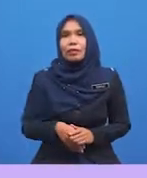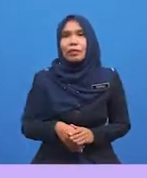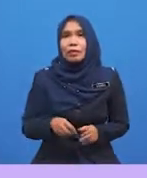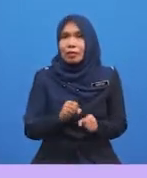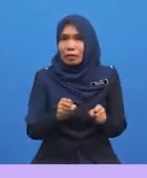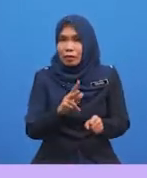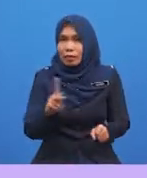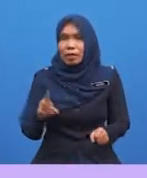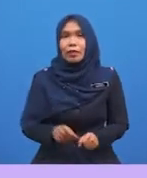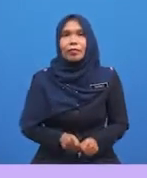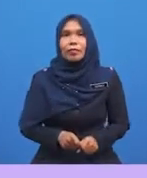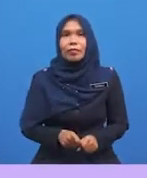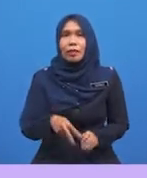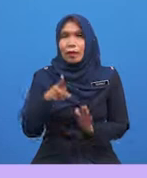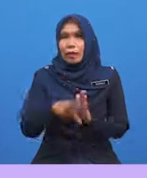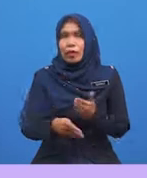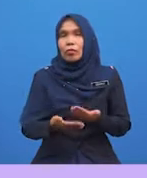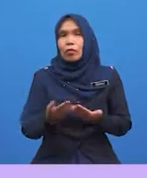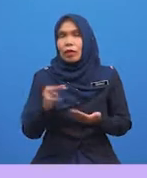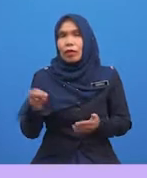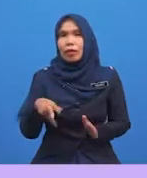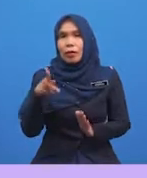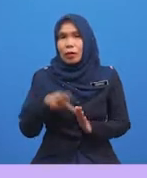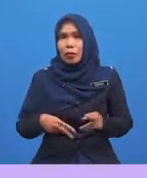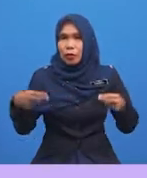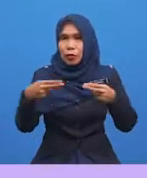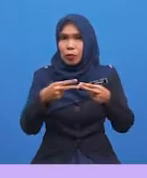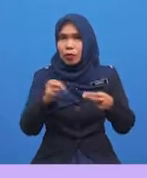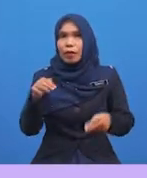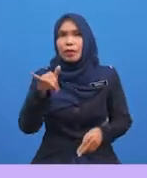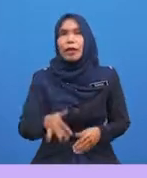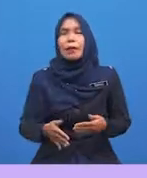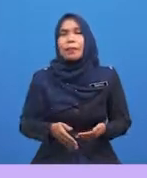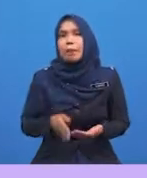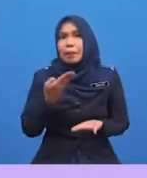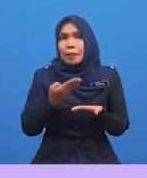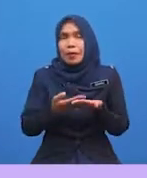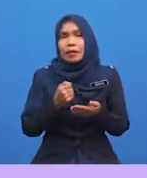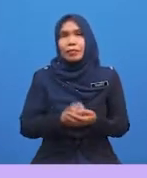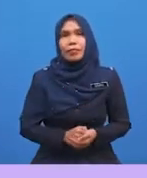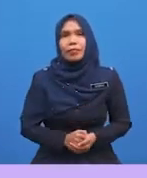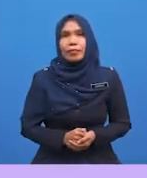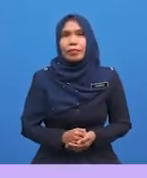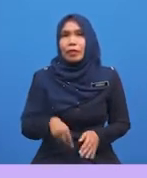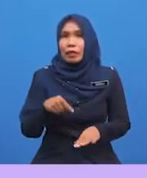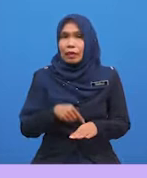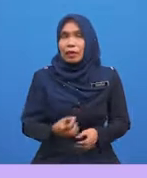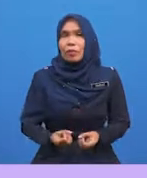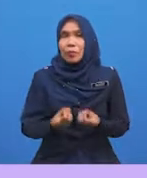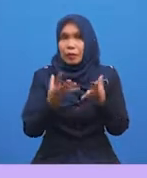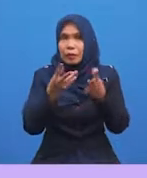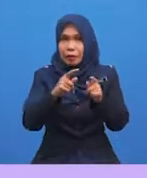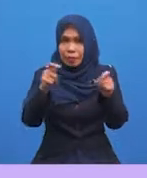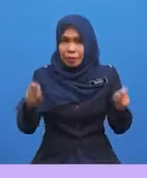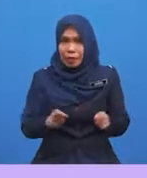di Besut, Terengganu, sepanjang Sungai Rajang, Sarawak dan Sungai Kinabatangan,